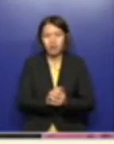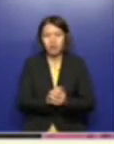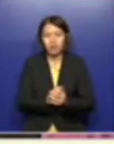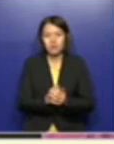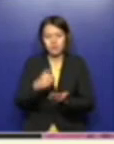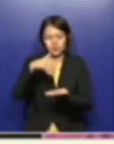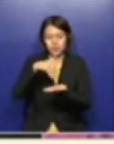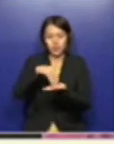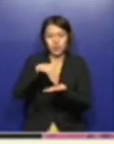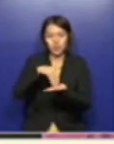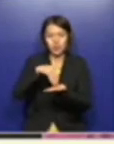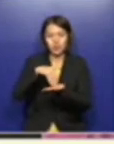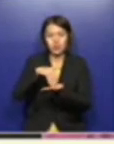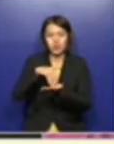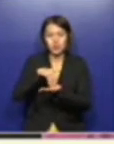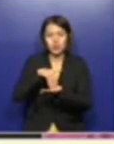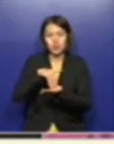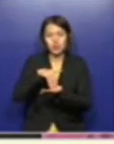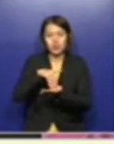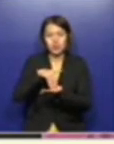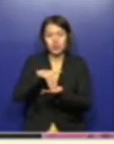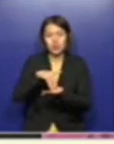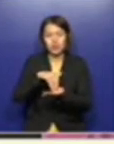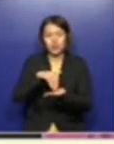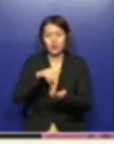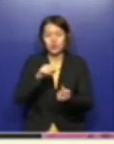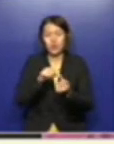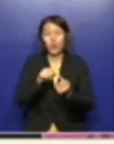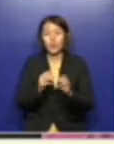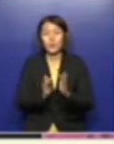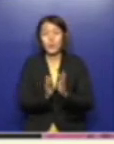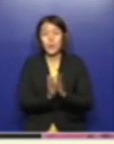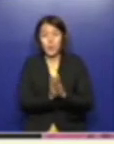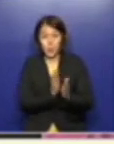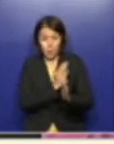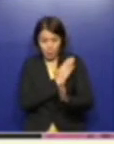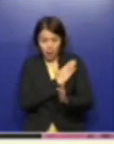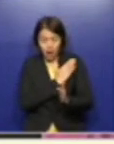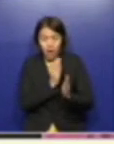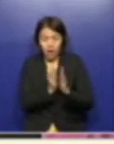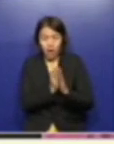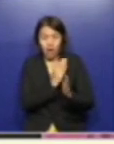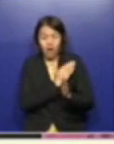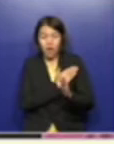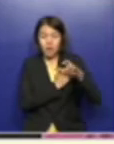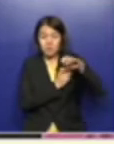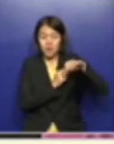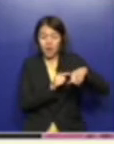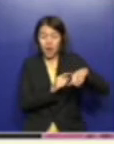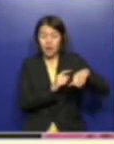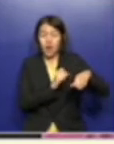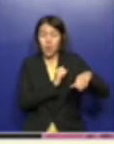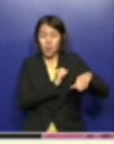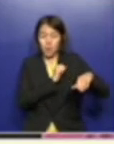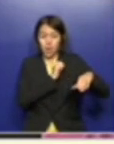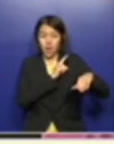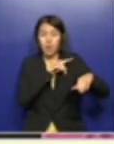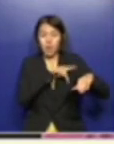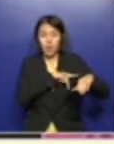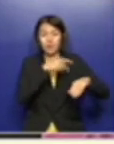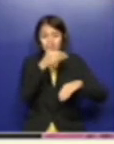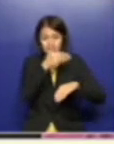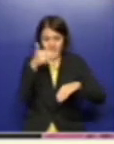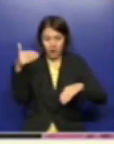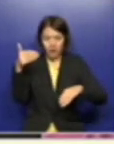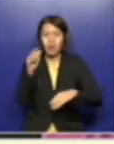นย์แถลงข่าวมหาเถรสมาคมสำนักงานพระพุทธศาสนาแห่งชาติ